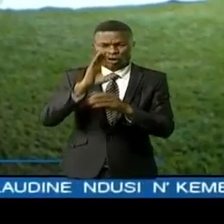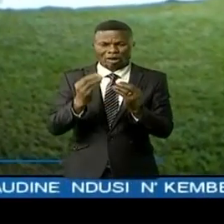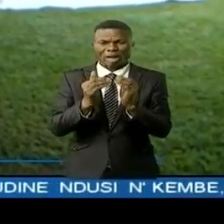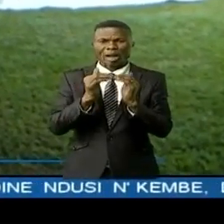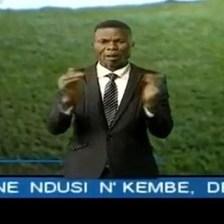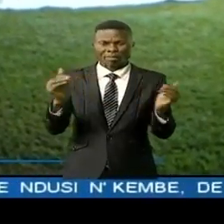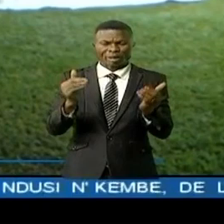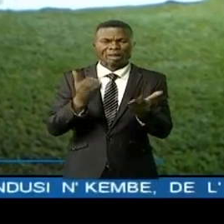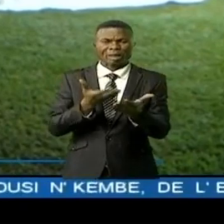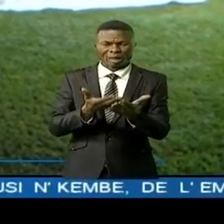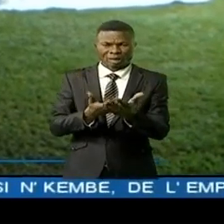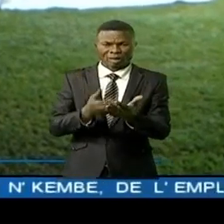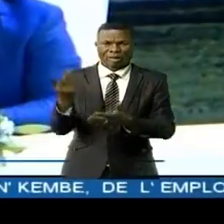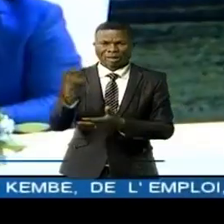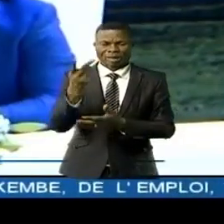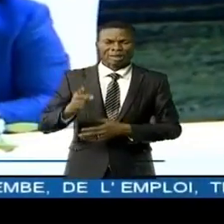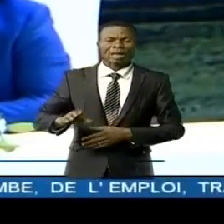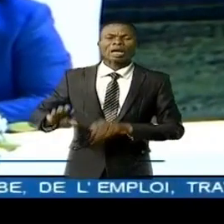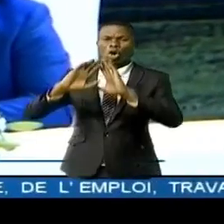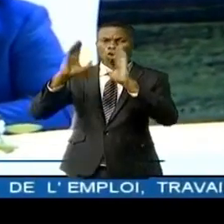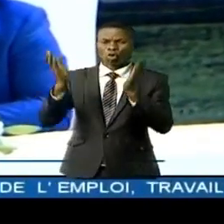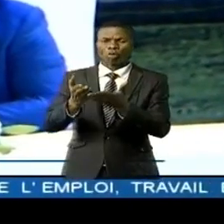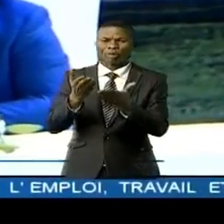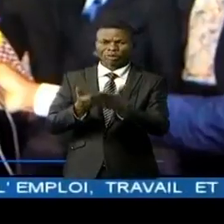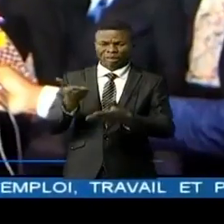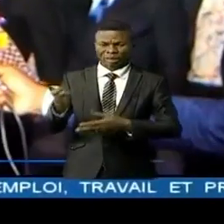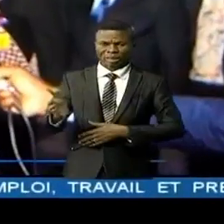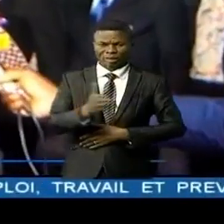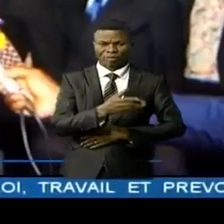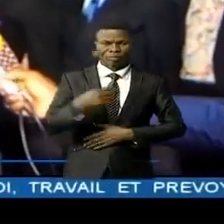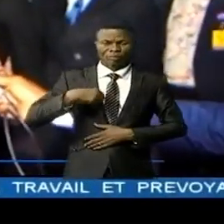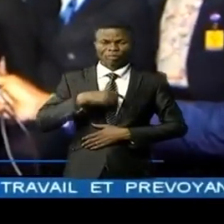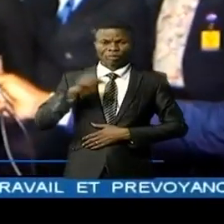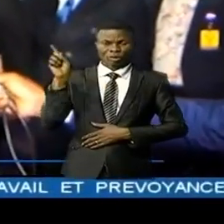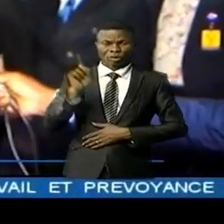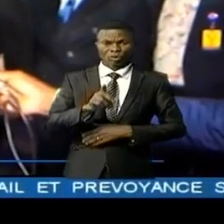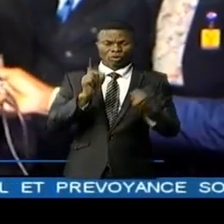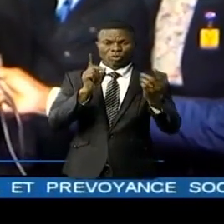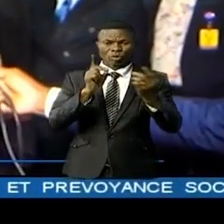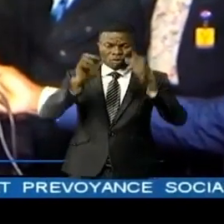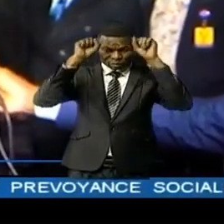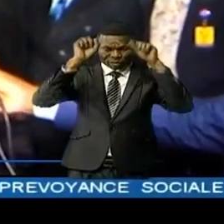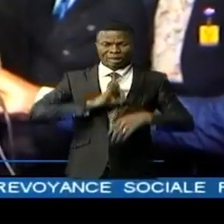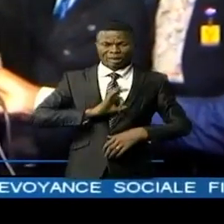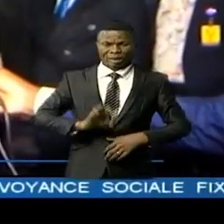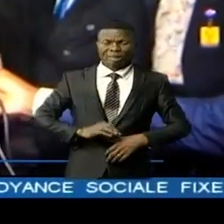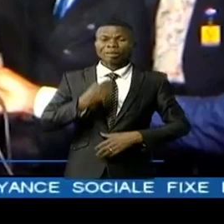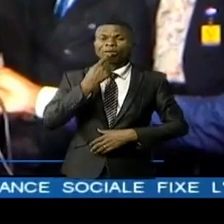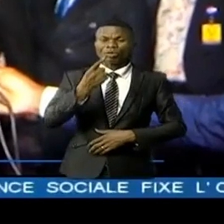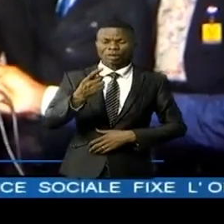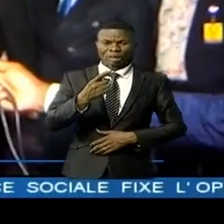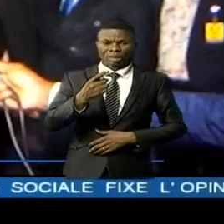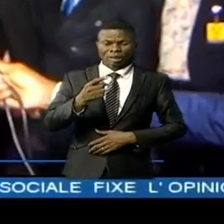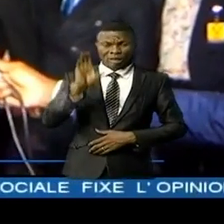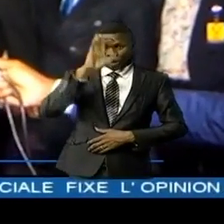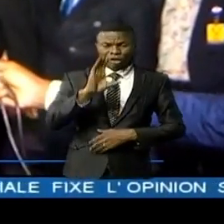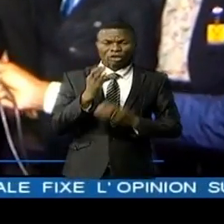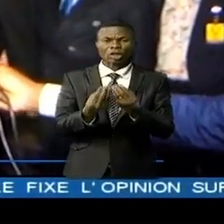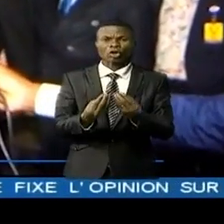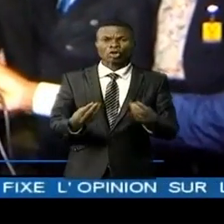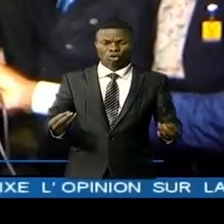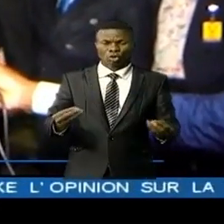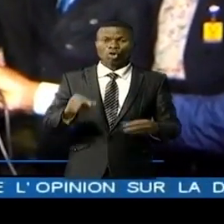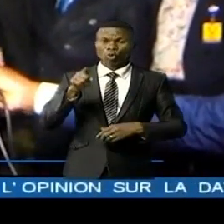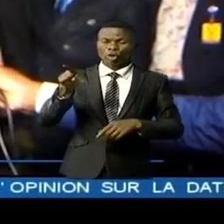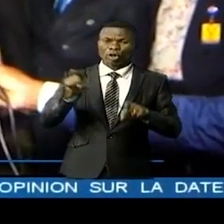cohabitation pacifique entre les deux communautés. Nous sommes venus le voir pour lui dire qu'il puisse trouver une solution en tant